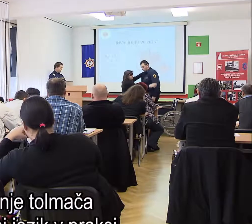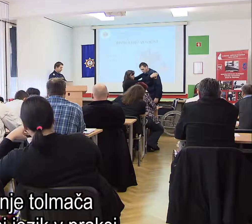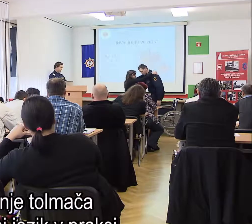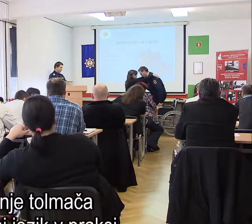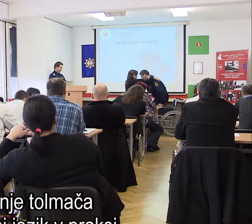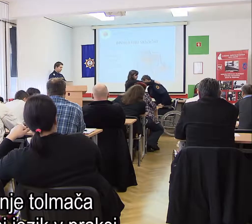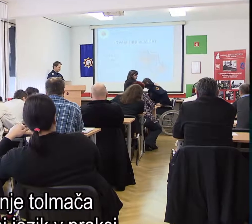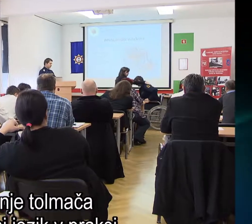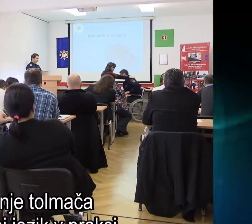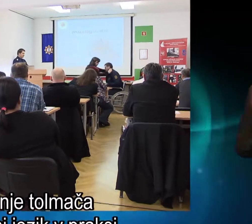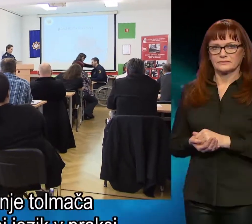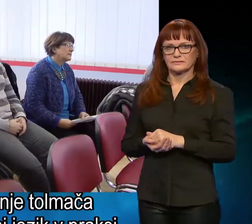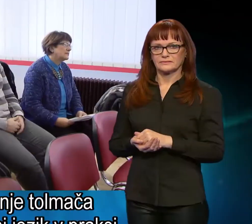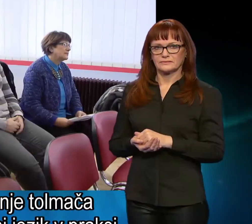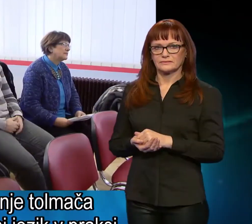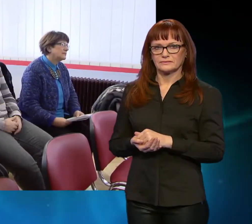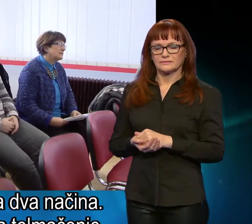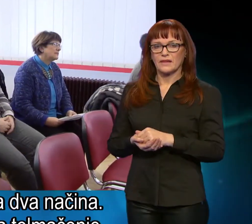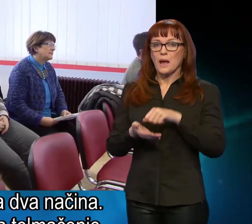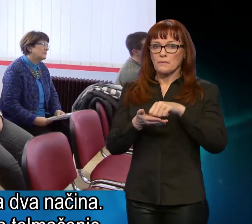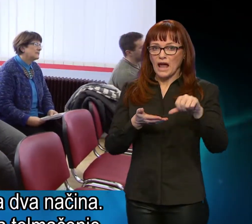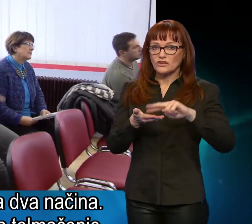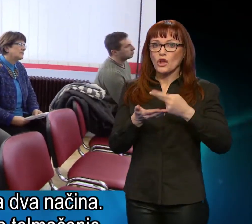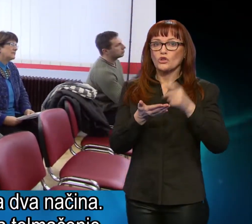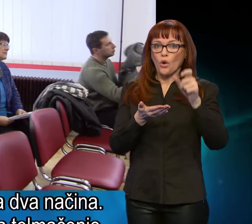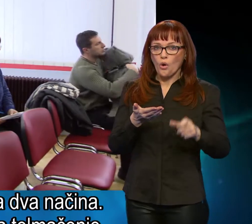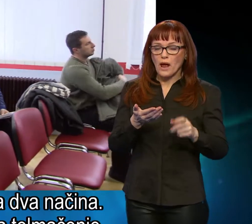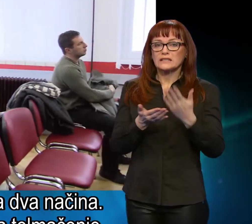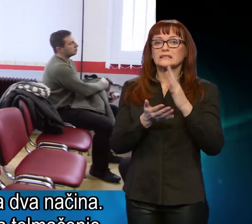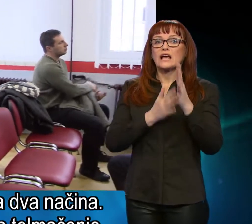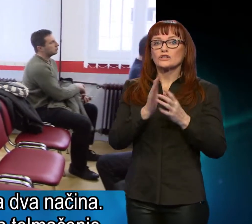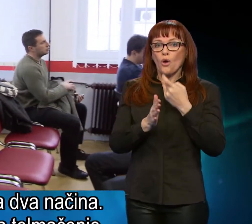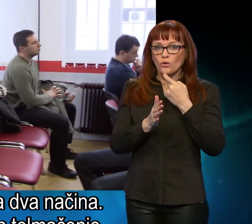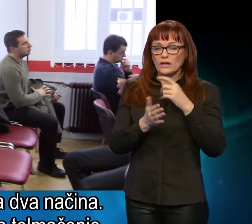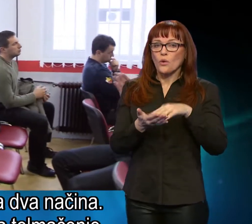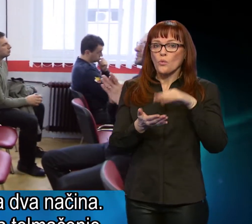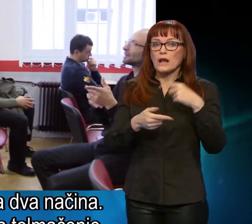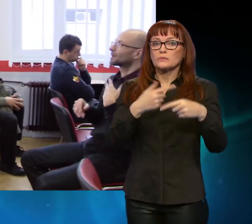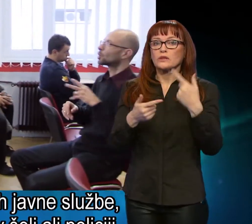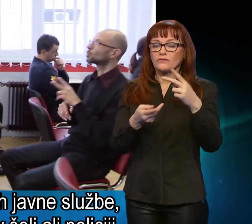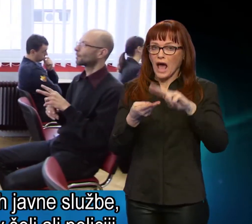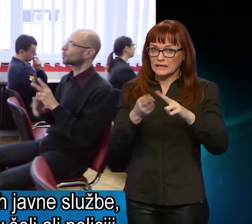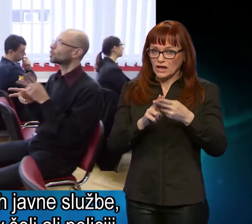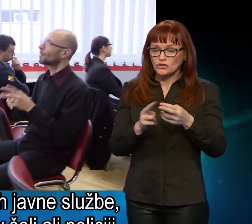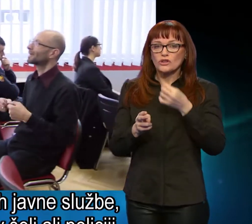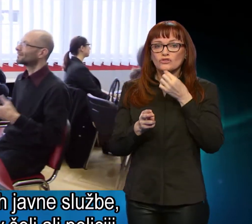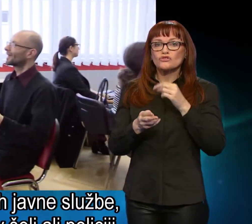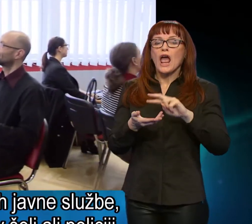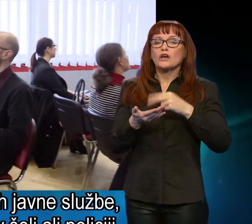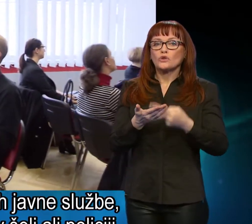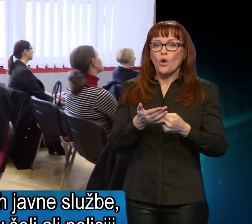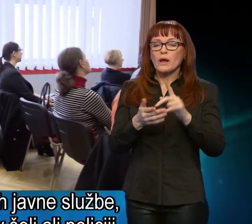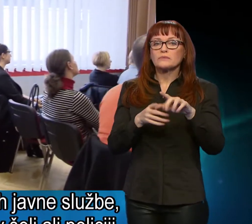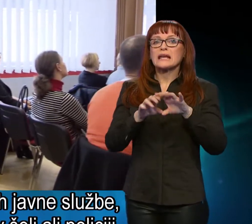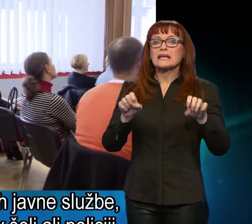Plačevanje tolmača za znakovni jezik v praksi poteka na dva načina. Če gre za tolmačenje pri izvajalcih javne